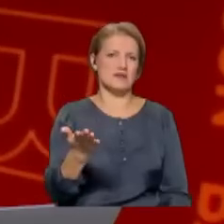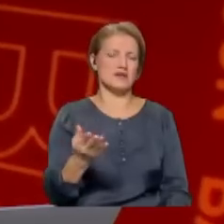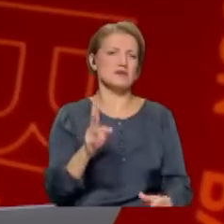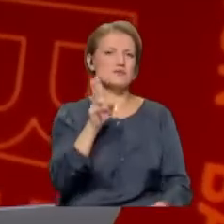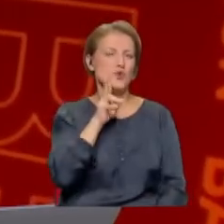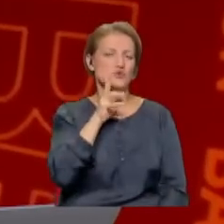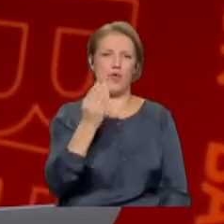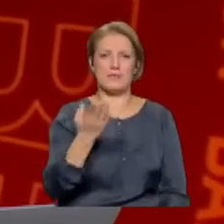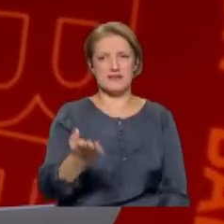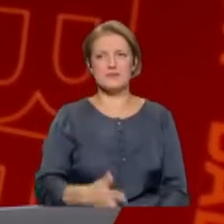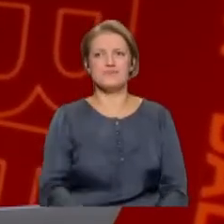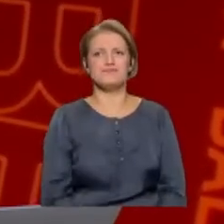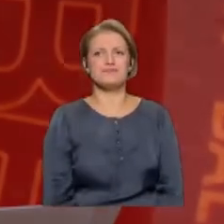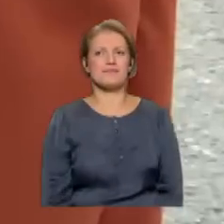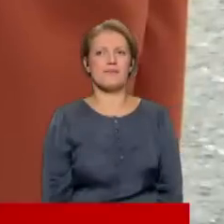son olabilir.